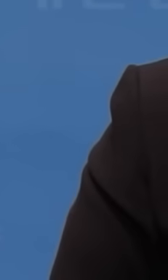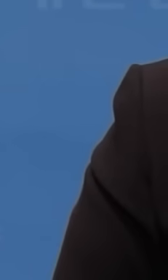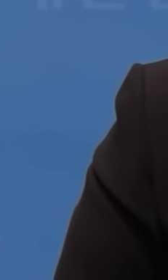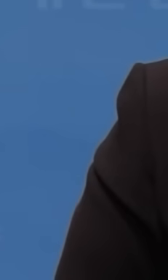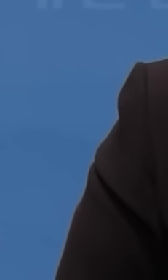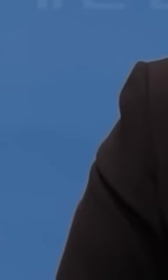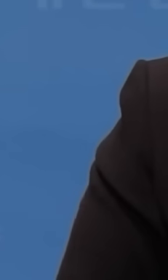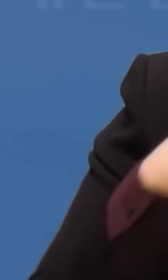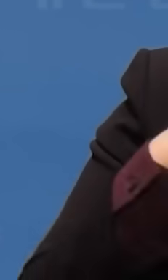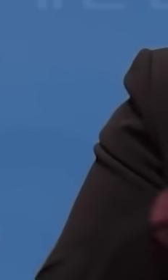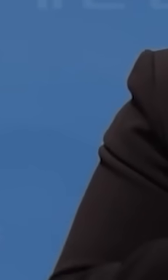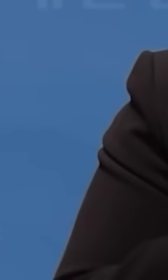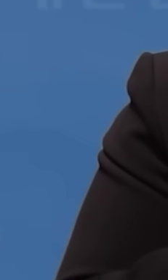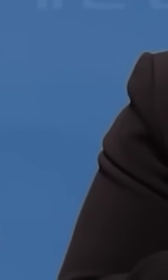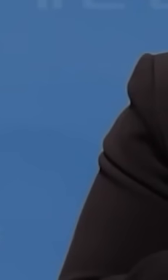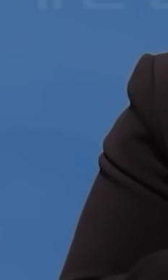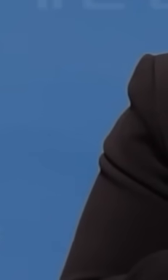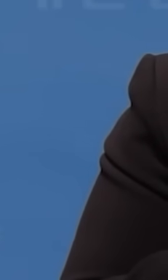저는